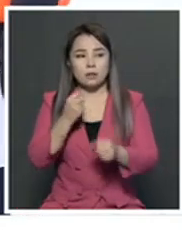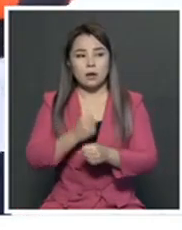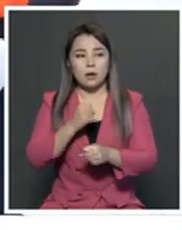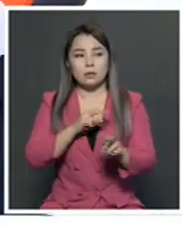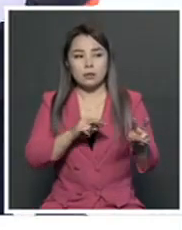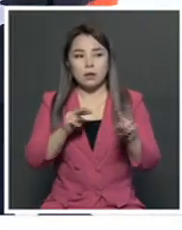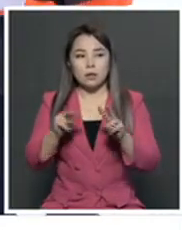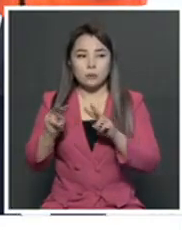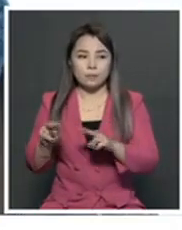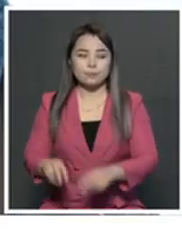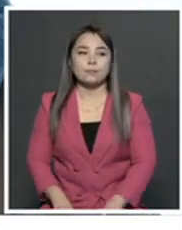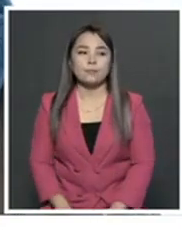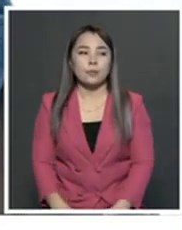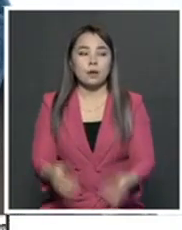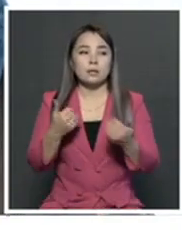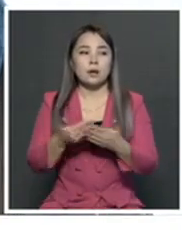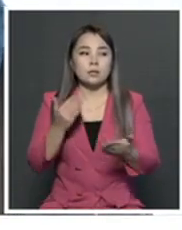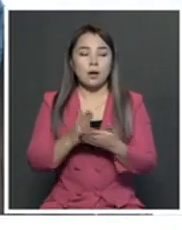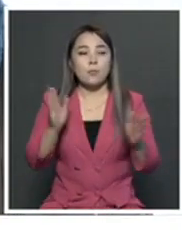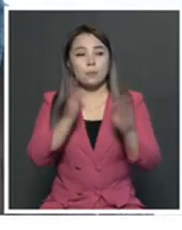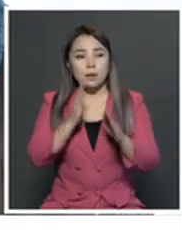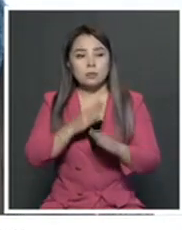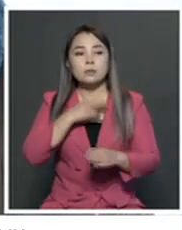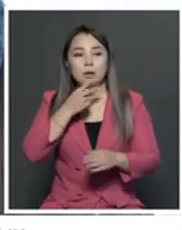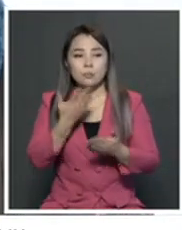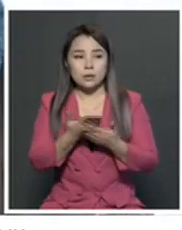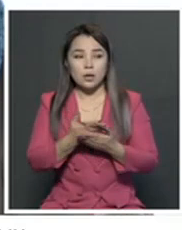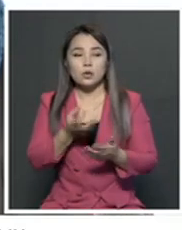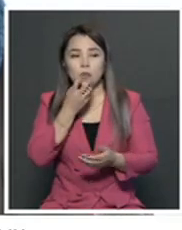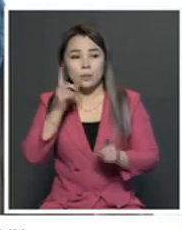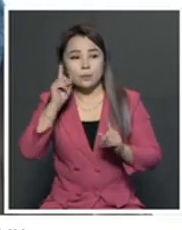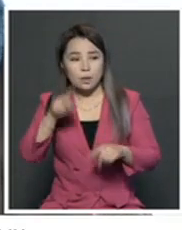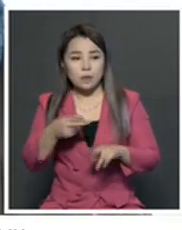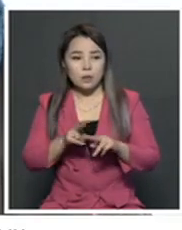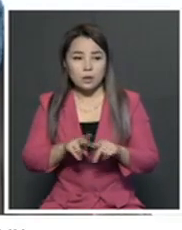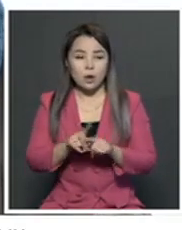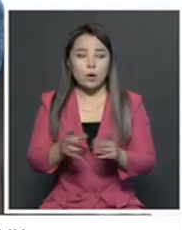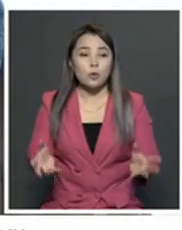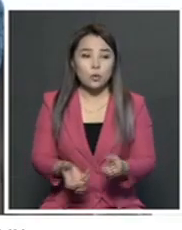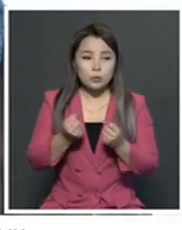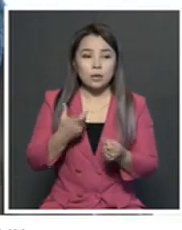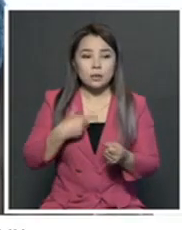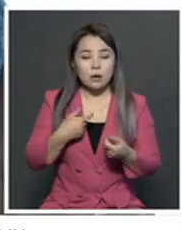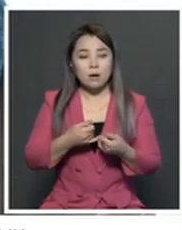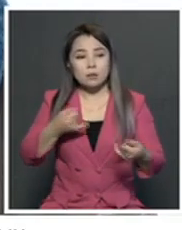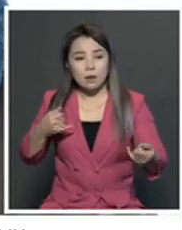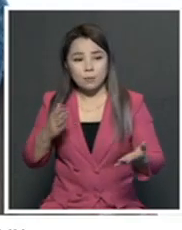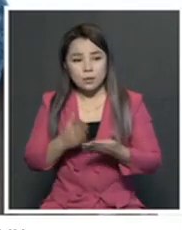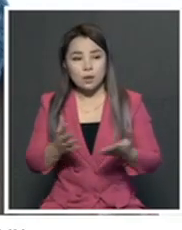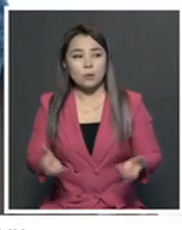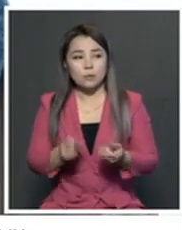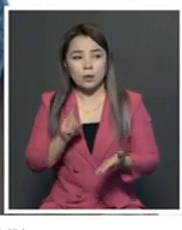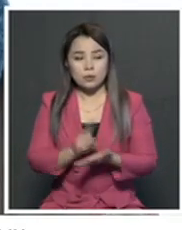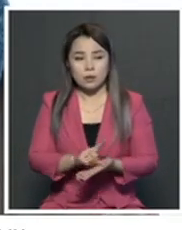қадағалауда. Балыққа келер алдында ауа райының жылылығын мәліметі біліп алыңыз, сонымен қатар құтқару арқандары, өзімен бірге құтқару күртешелері болу